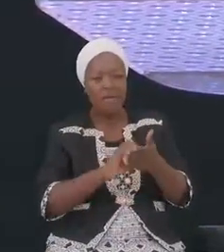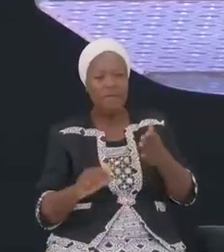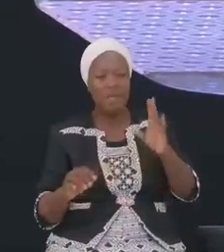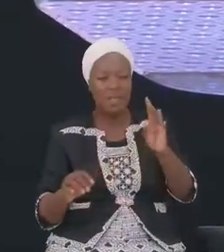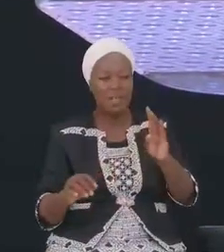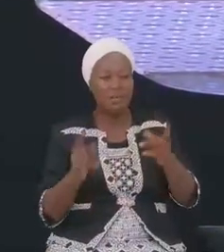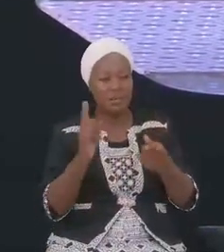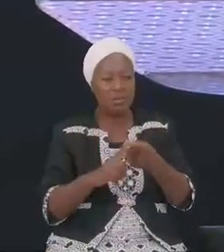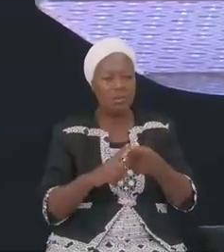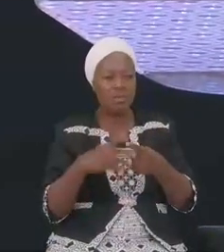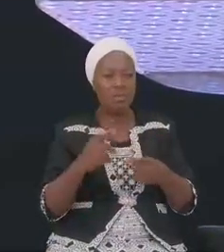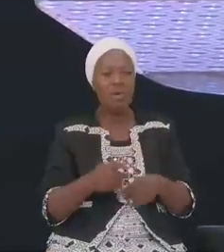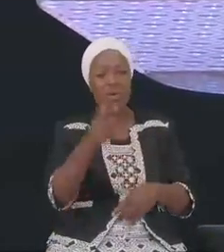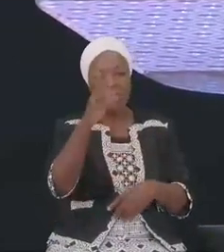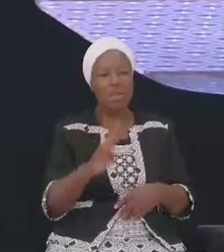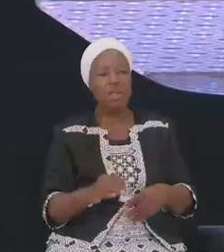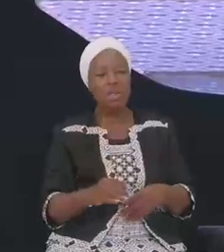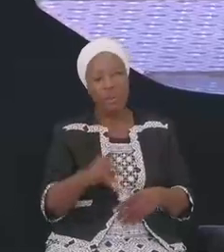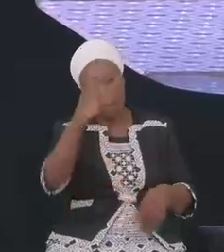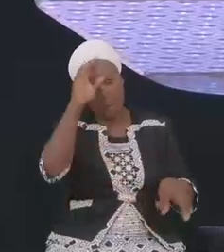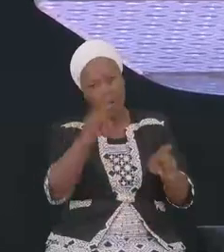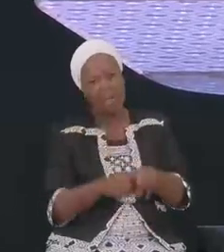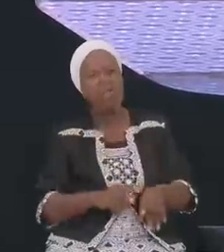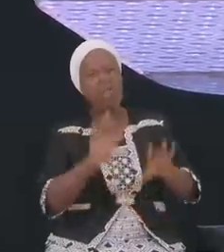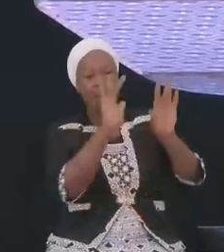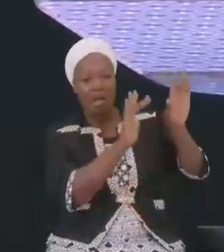piété, l'amour fraternel,